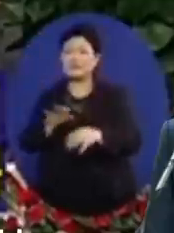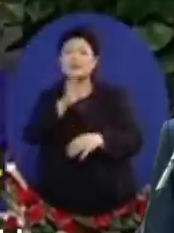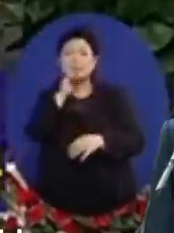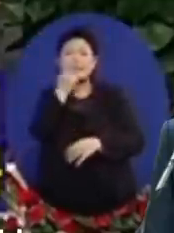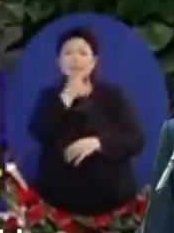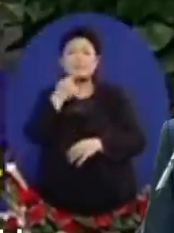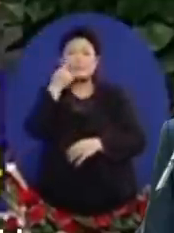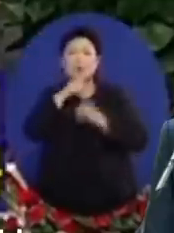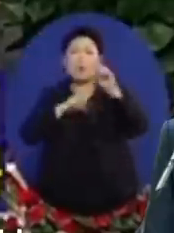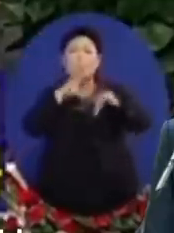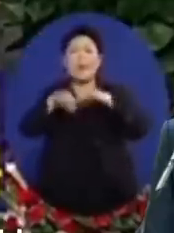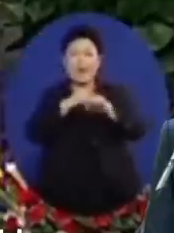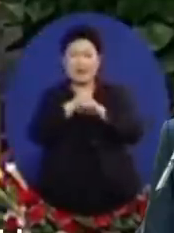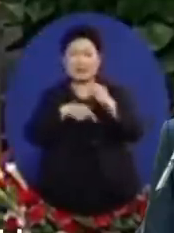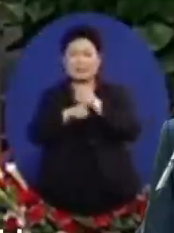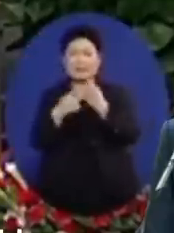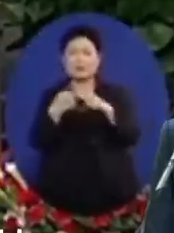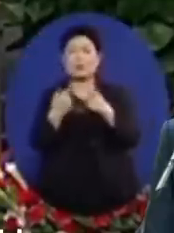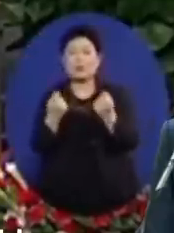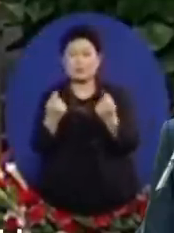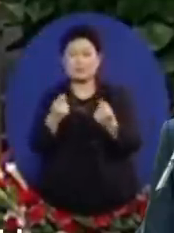고백을 말하는 것입니다.